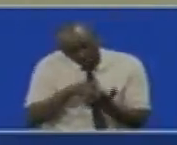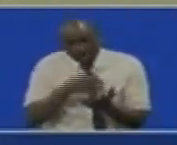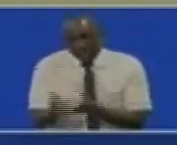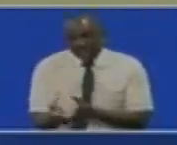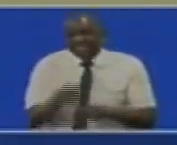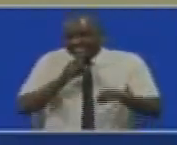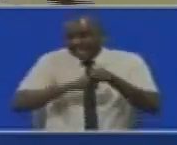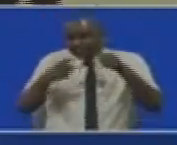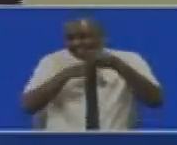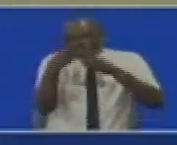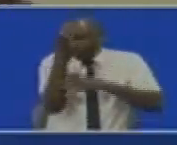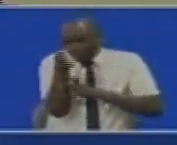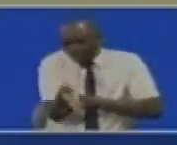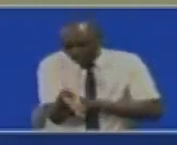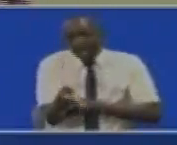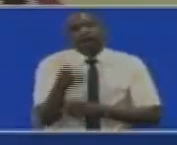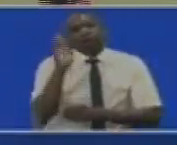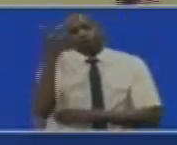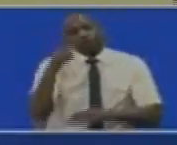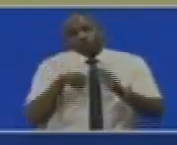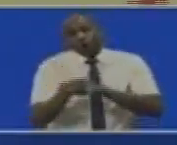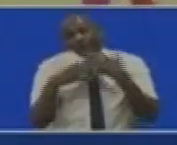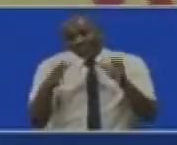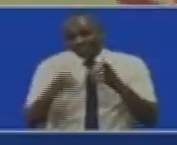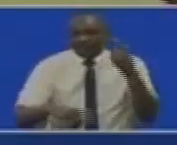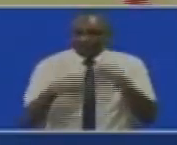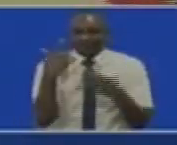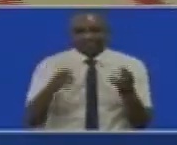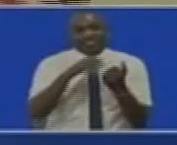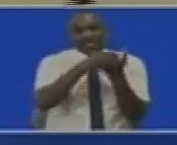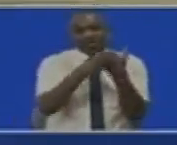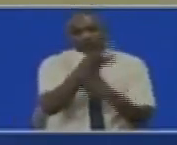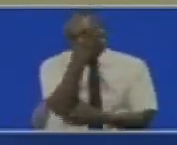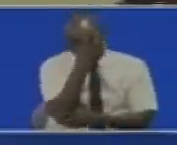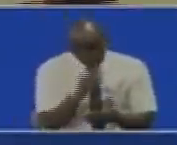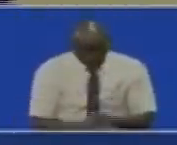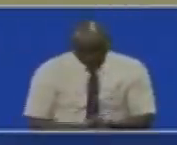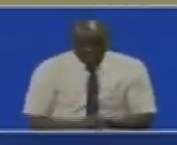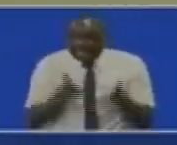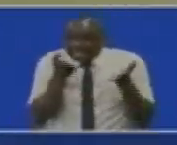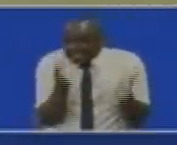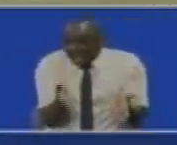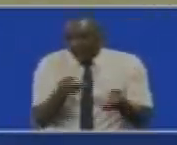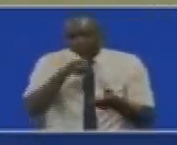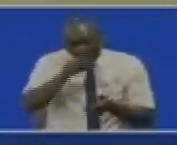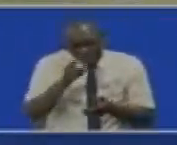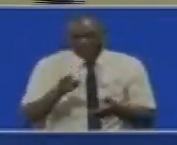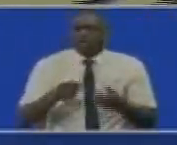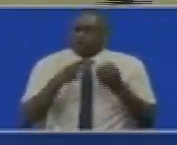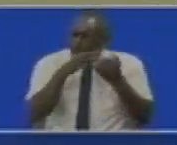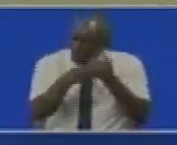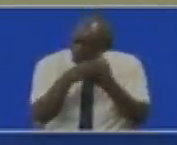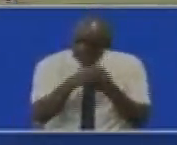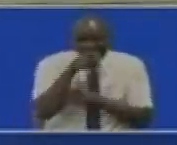64 ikawa ni Audrey Maido na bao la nne la ushindi kwa Telkom Orange. Matokeo ambayo yanazidi kuwapa motisha na Telkom